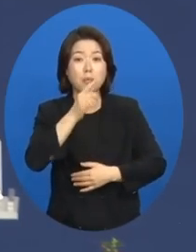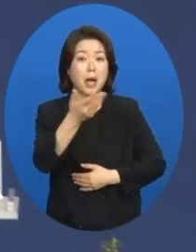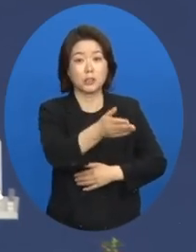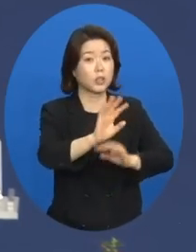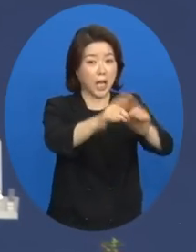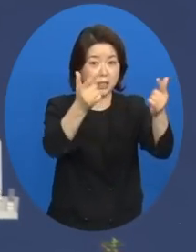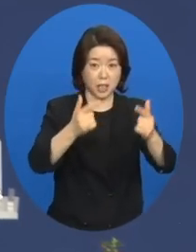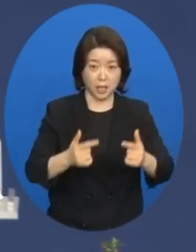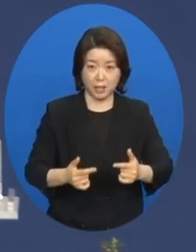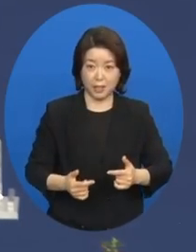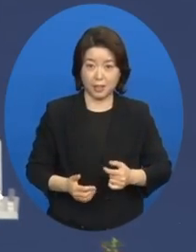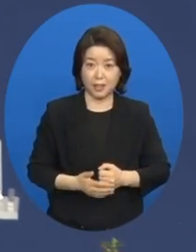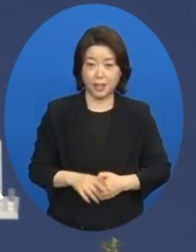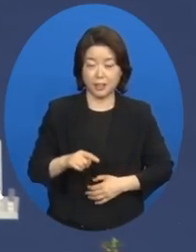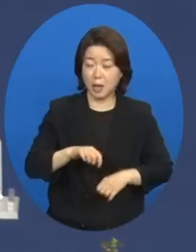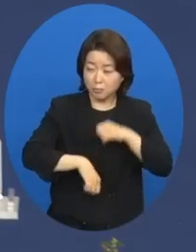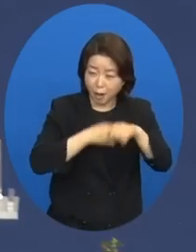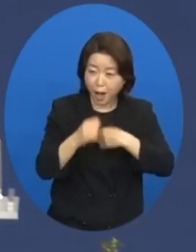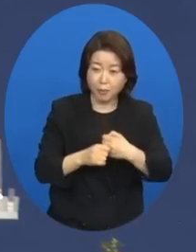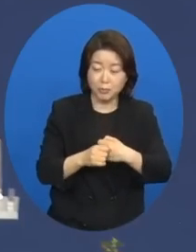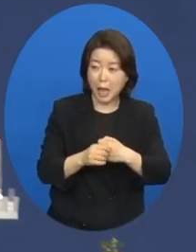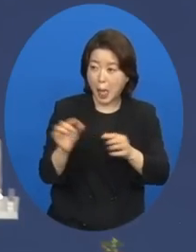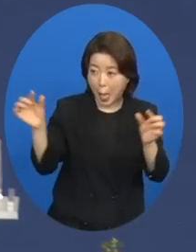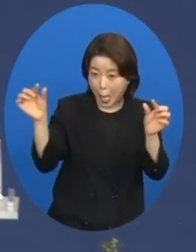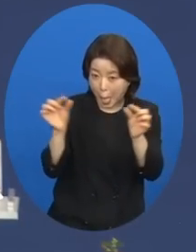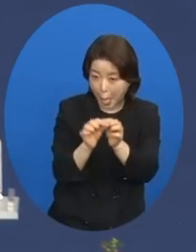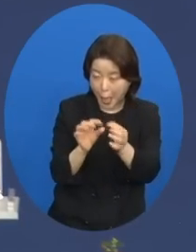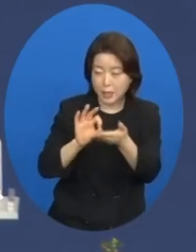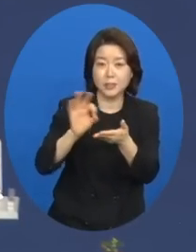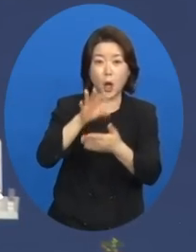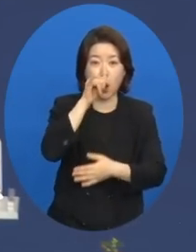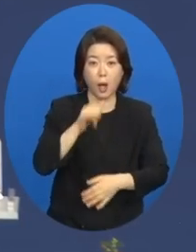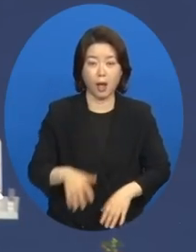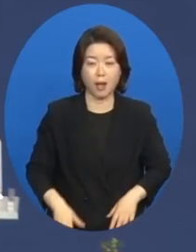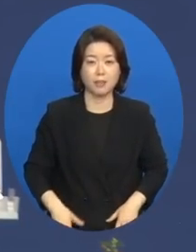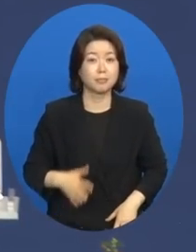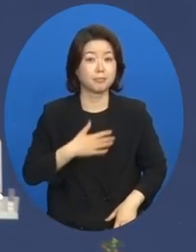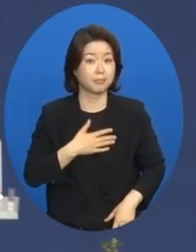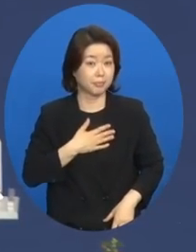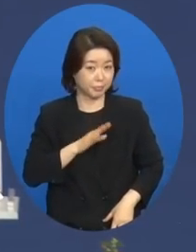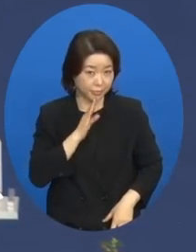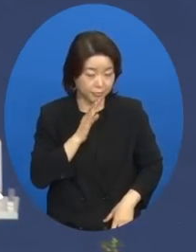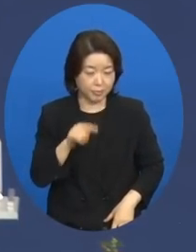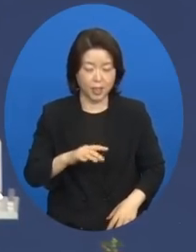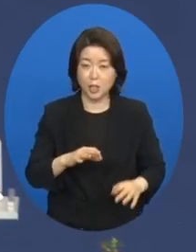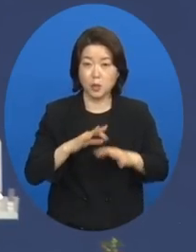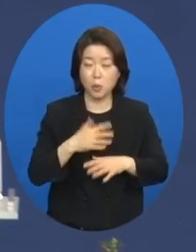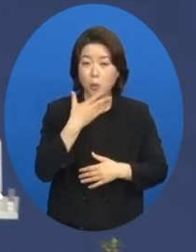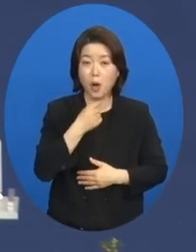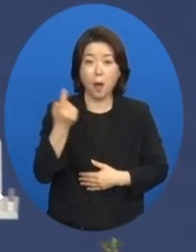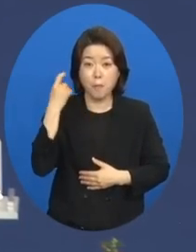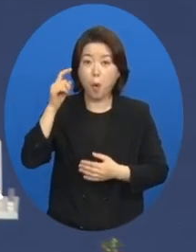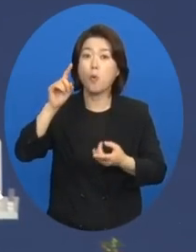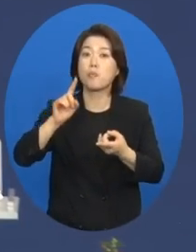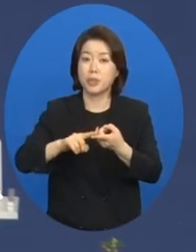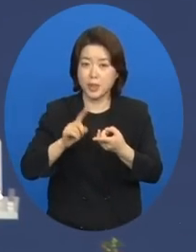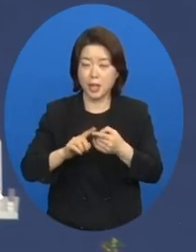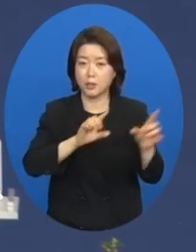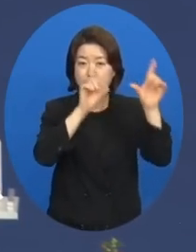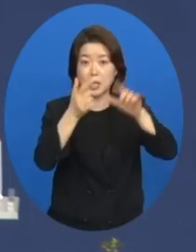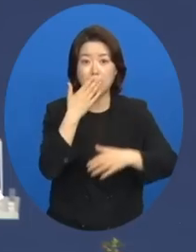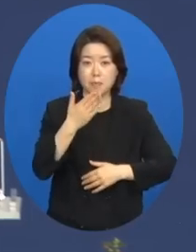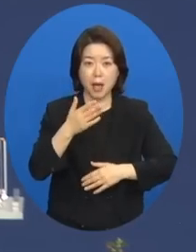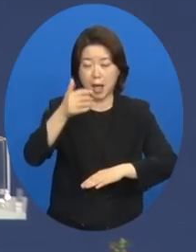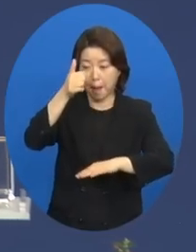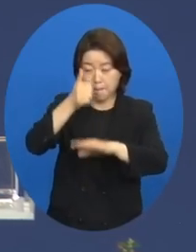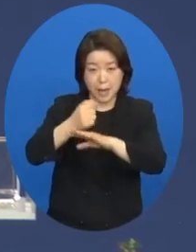아니거든요. 그게 근데 지 멋대로 갔다가 딱 꿰다 붙인단 말이야. 자, 내가 과연 이 놀라운 복음대로 살 수 있는가 하는